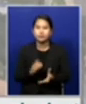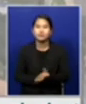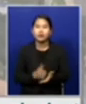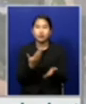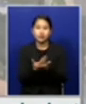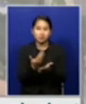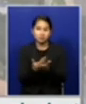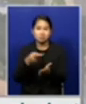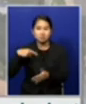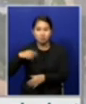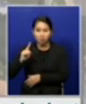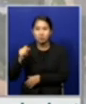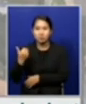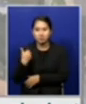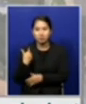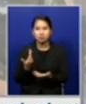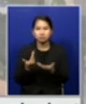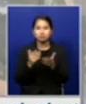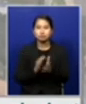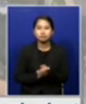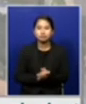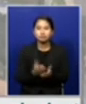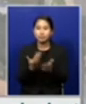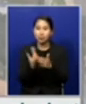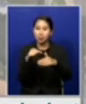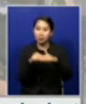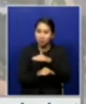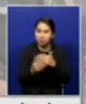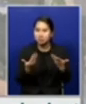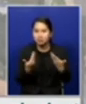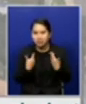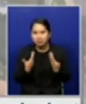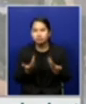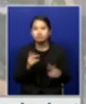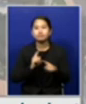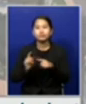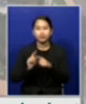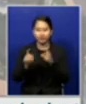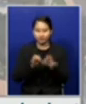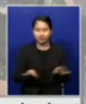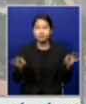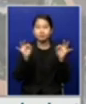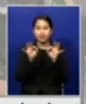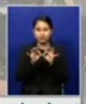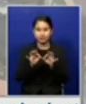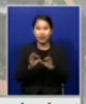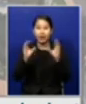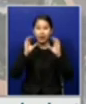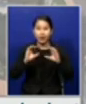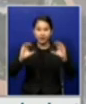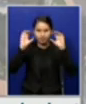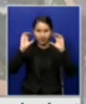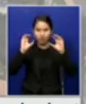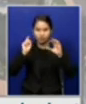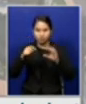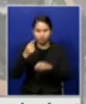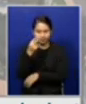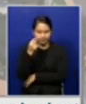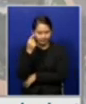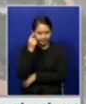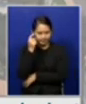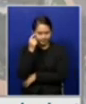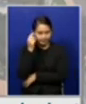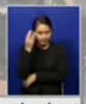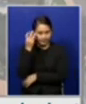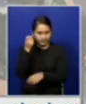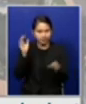ล่ารั่วไหลทุจริตหรือไม่นะครับนี่คือสิ่งที่รัฐบาลจะต้องรอบคอบจะต้องทำ